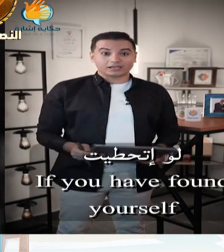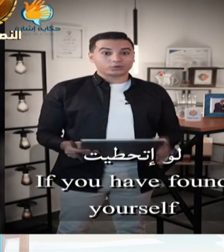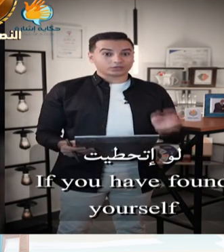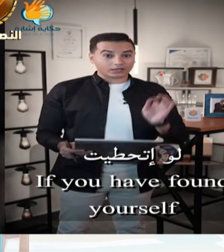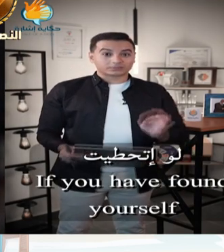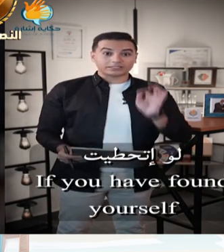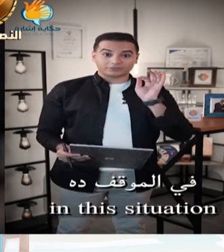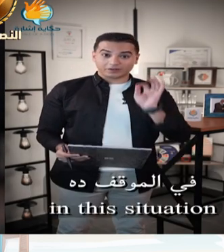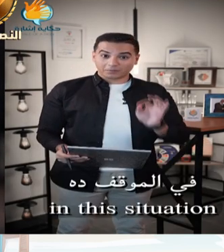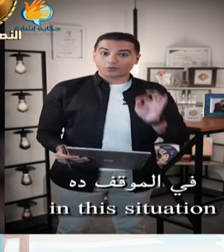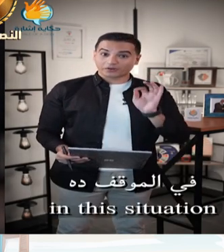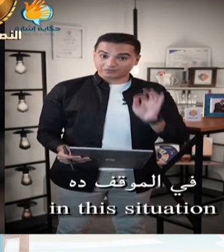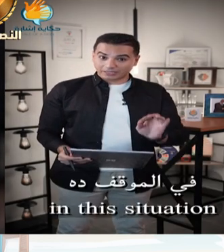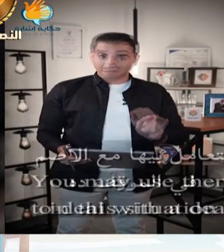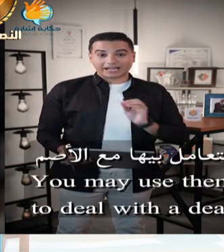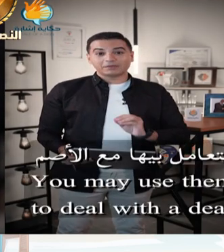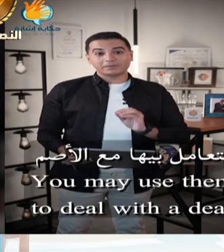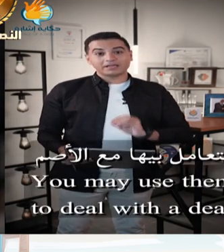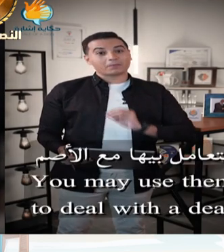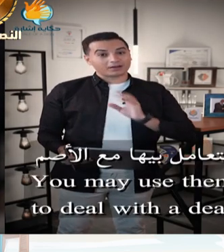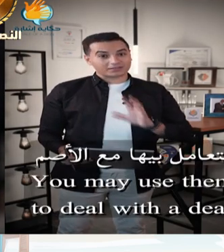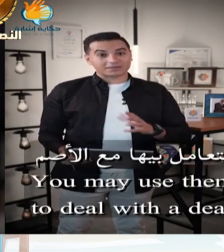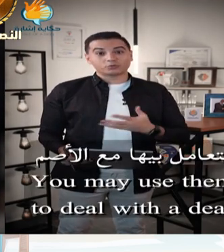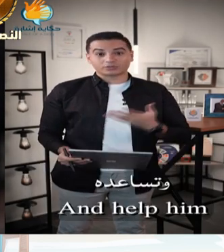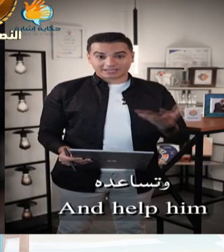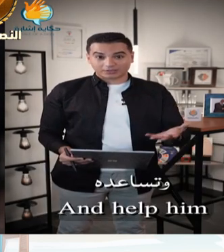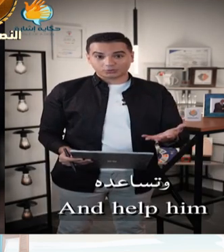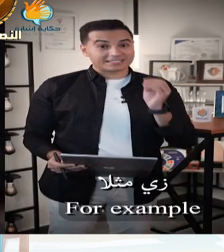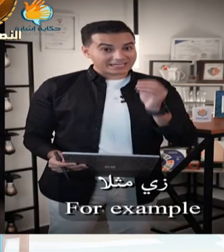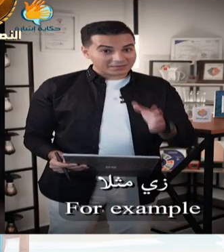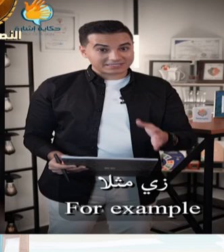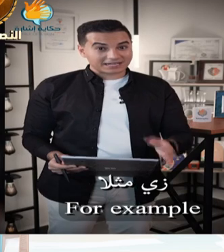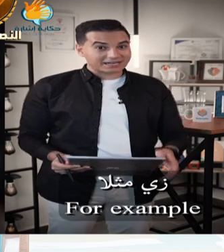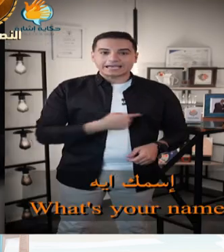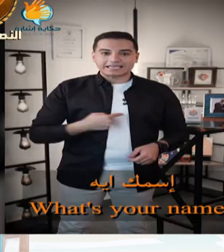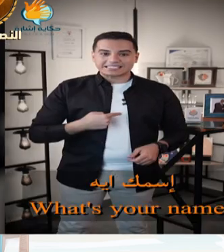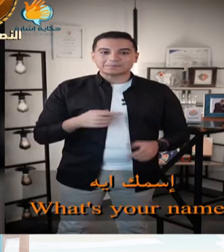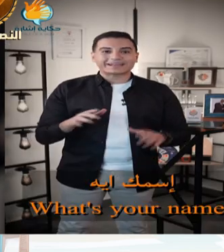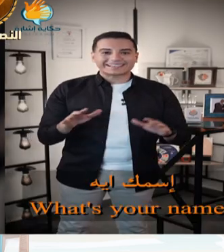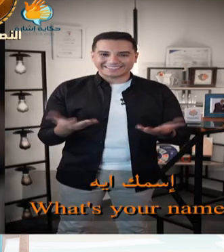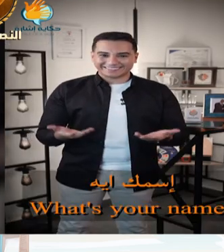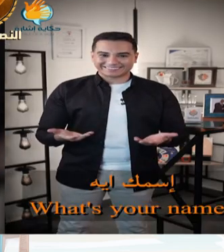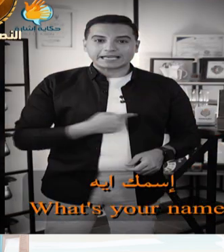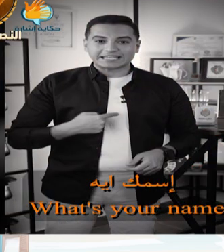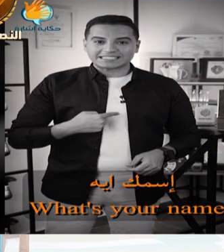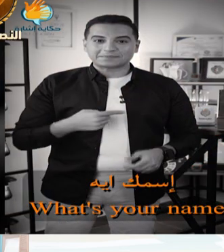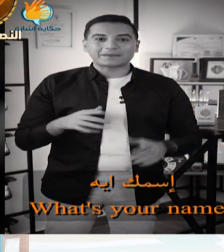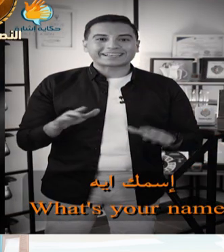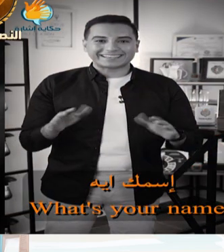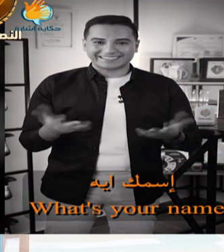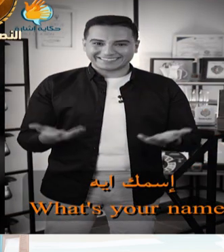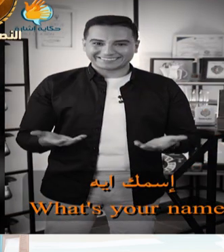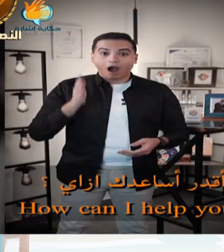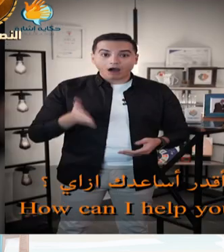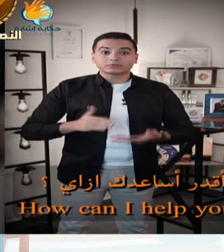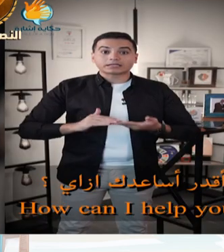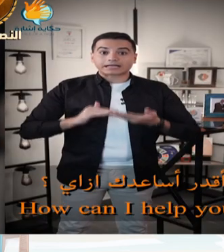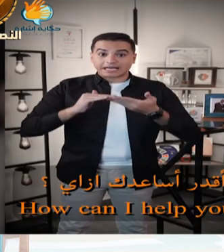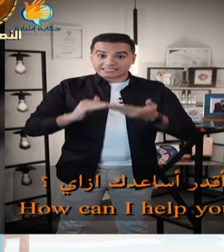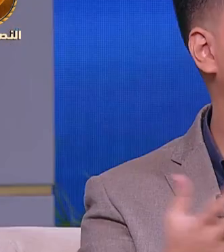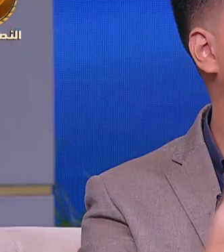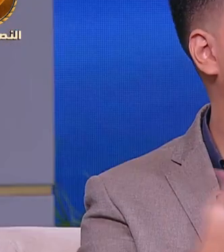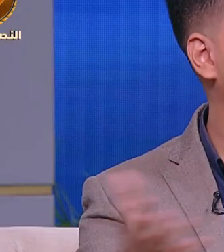يعني كل ان احنا نكون متواجدين ولينا استماده من خلال برنامج الناس تقدر